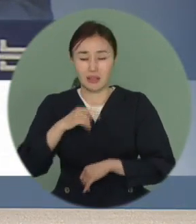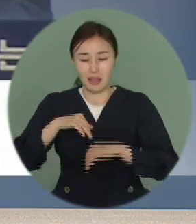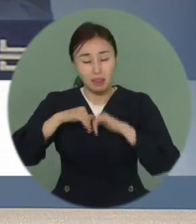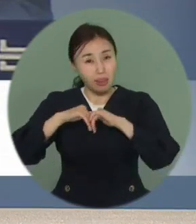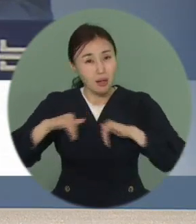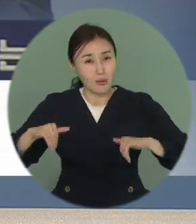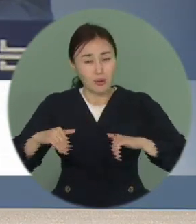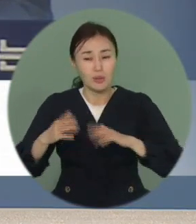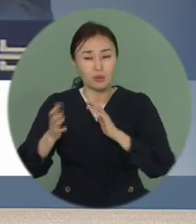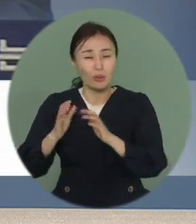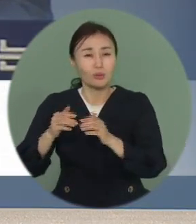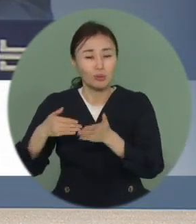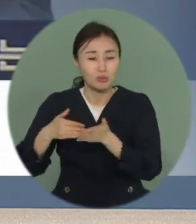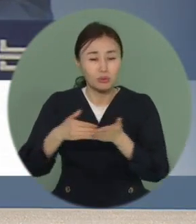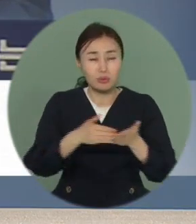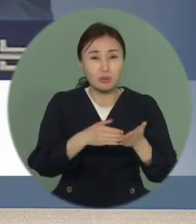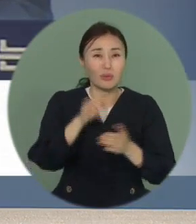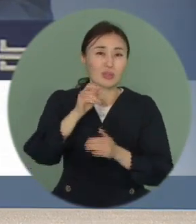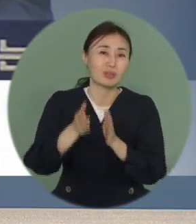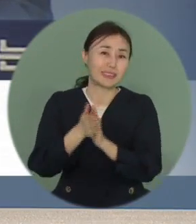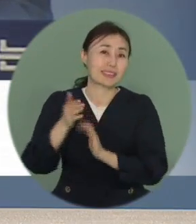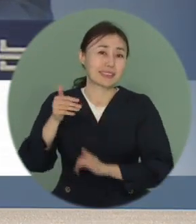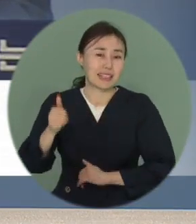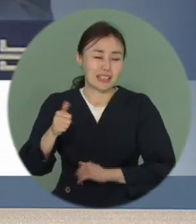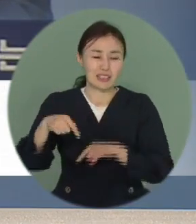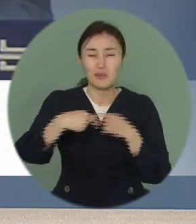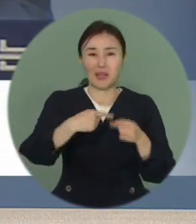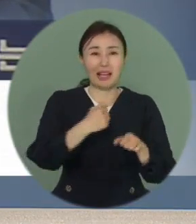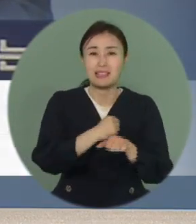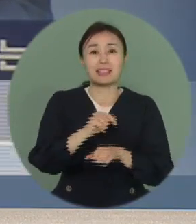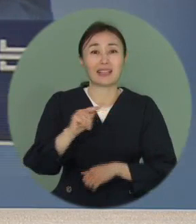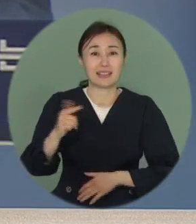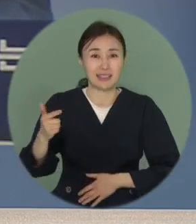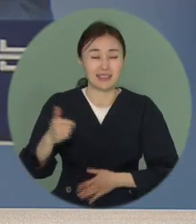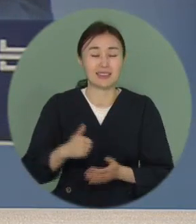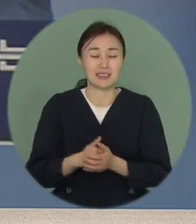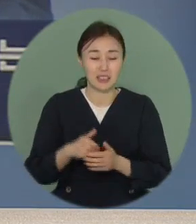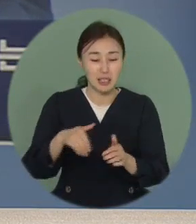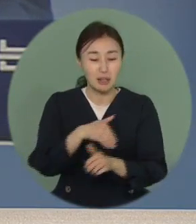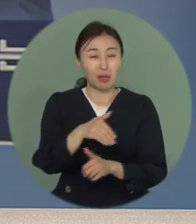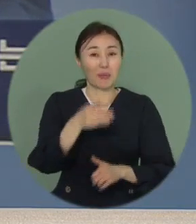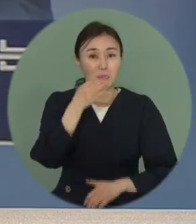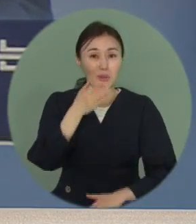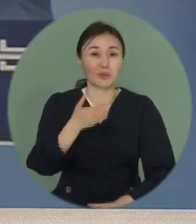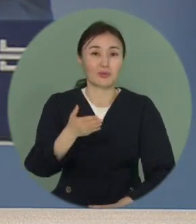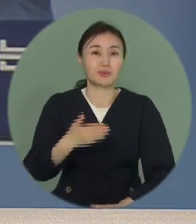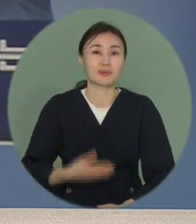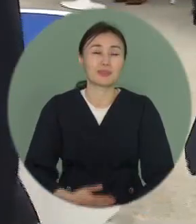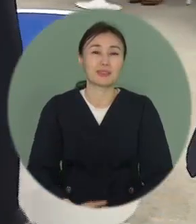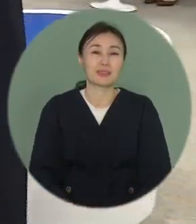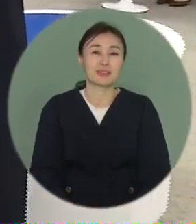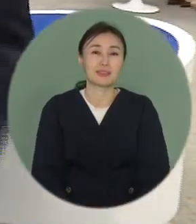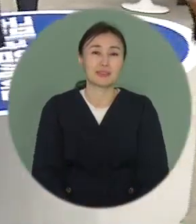요구했던 강기정 광주시장은 결국 참석하지 않았습니다 김초롱 기자가 보도합니다